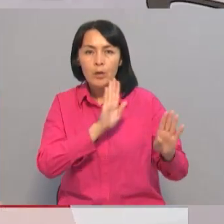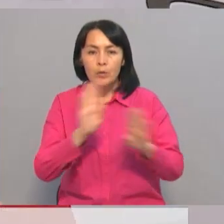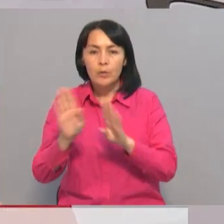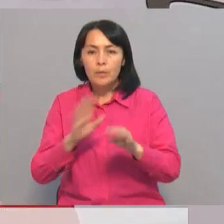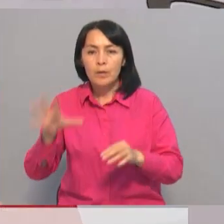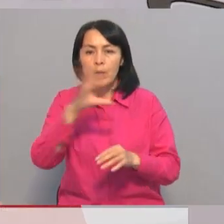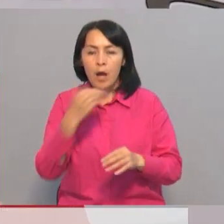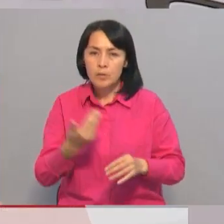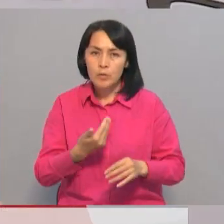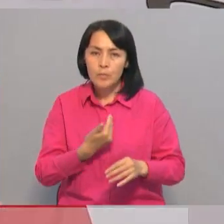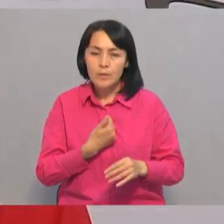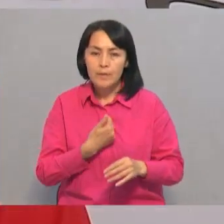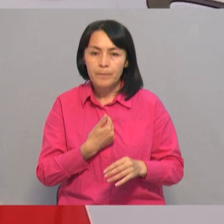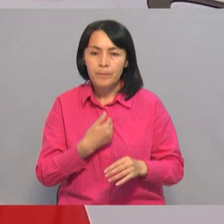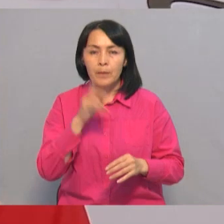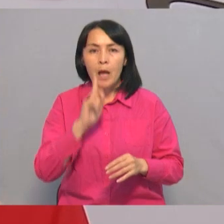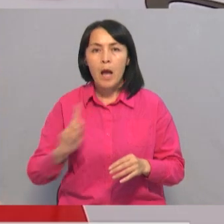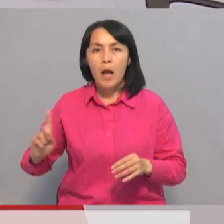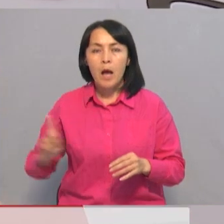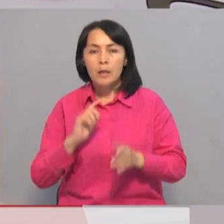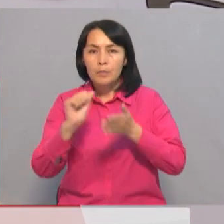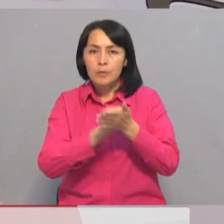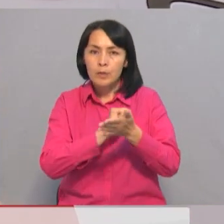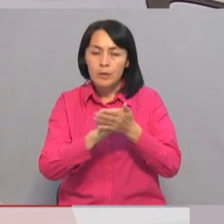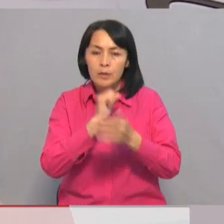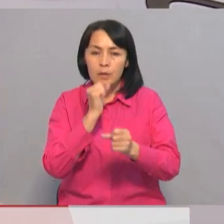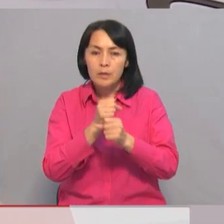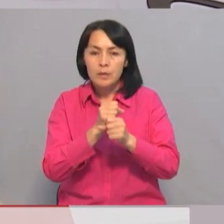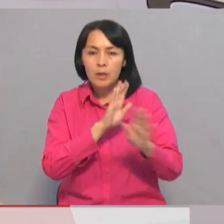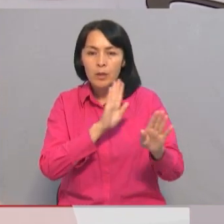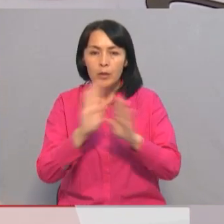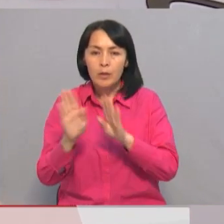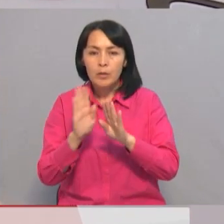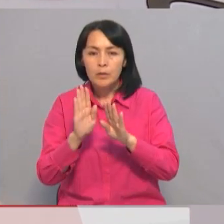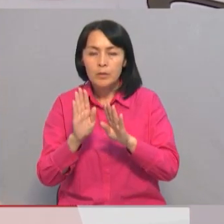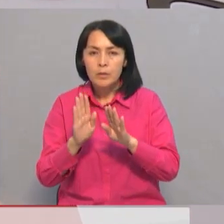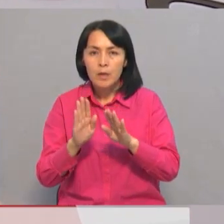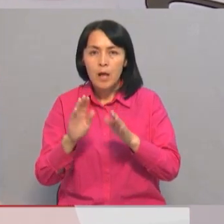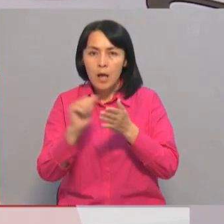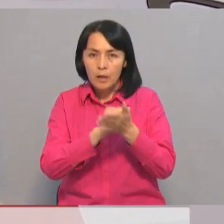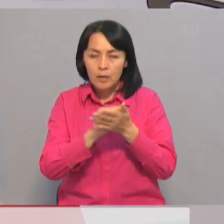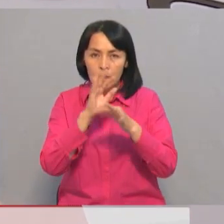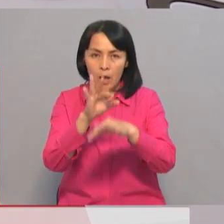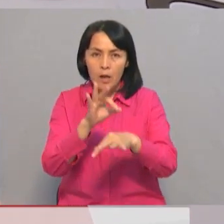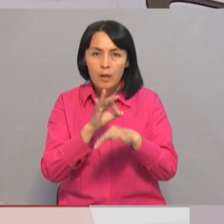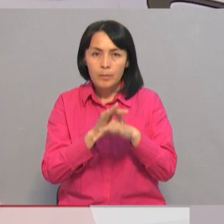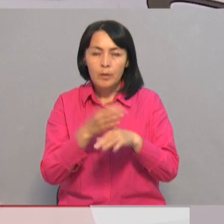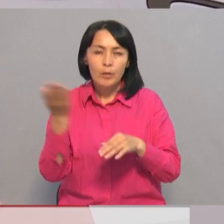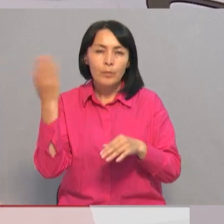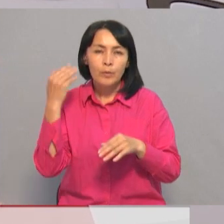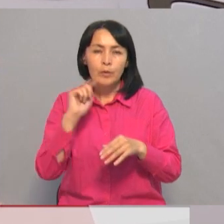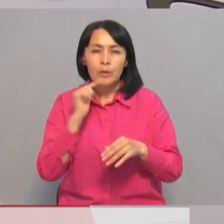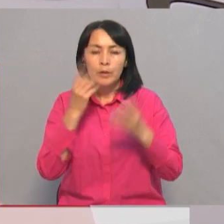барлығы осы біздің архив құжаттарының негізінде жасалған көрмелер, түп нұсқа құжаттармен жасалған. Саяси қуғын